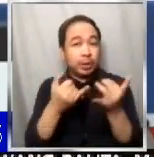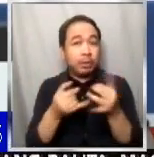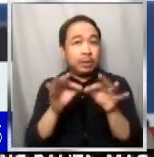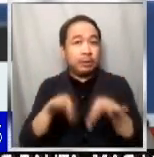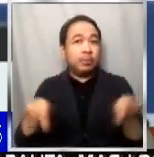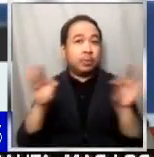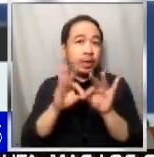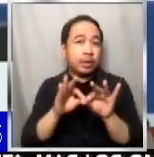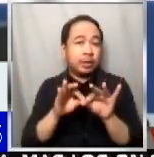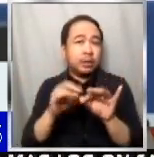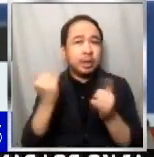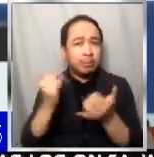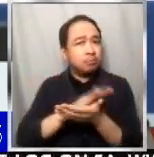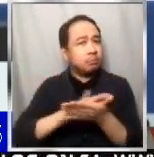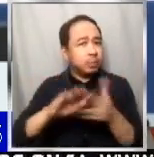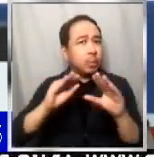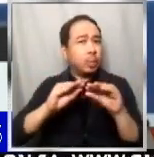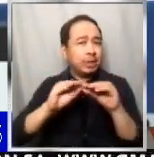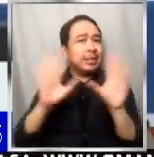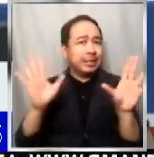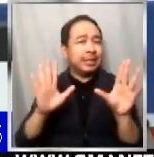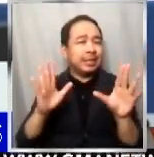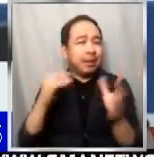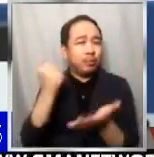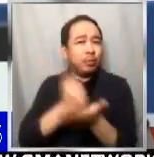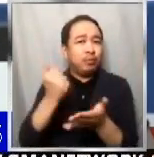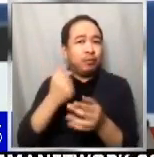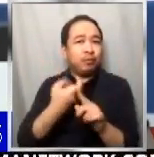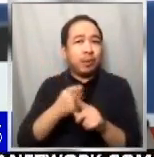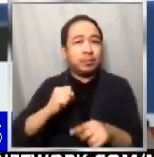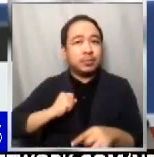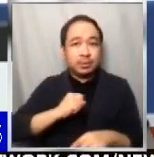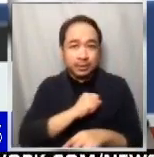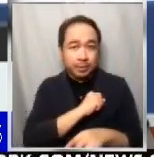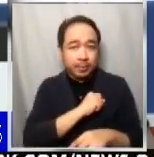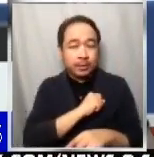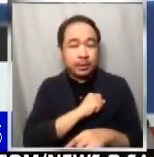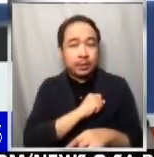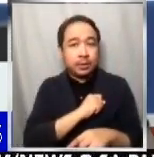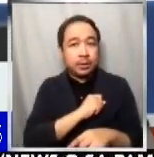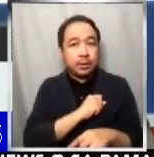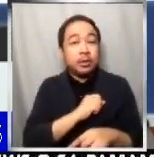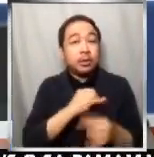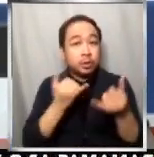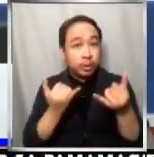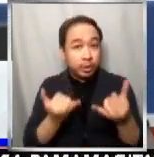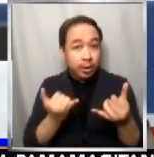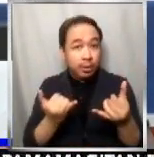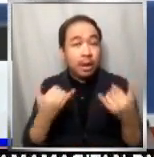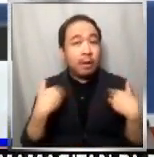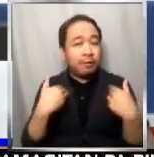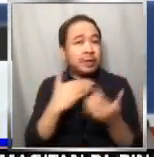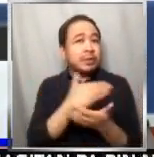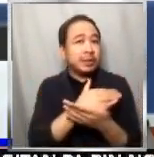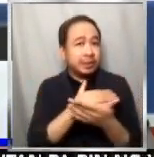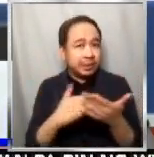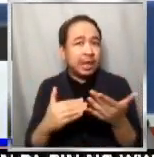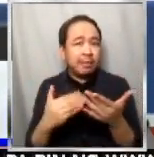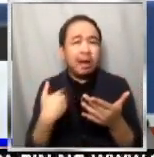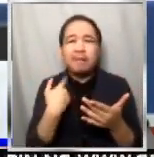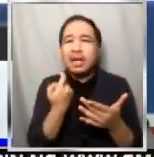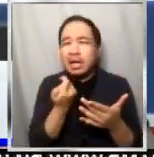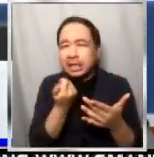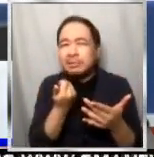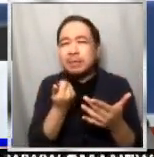cleared by the Senate, so we believe that is in place. Besides that, there are several minor clauses in the side